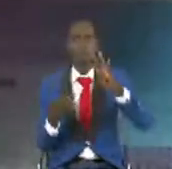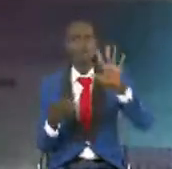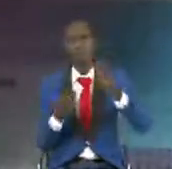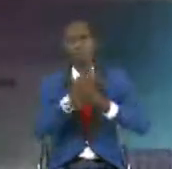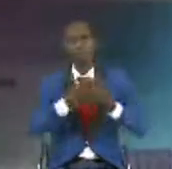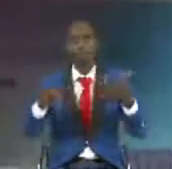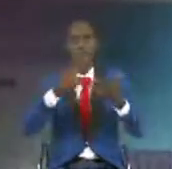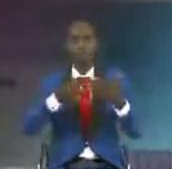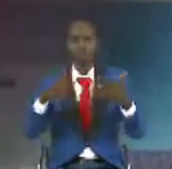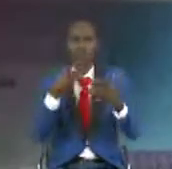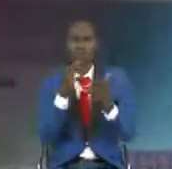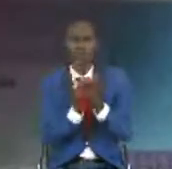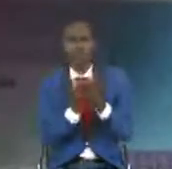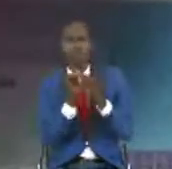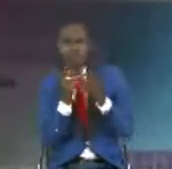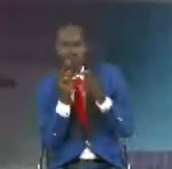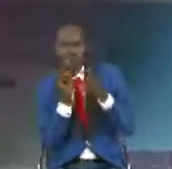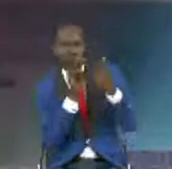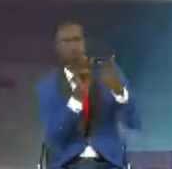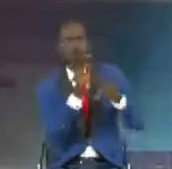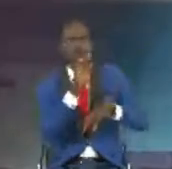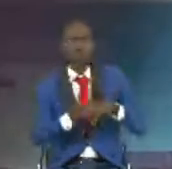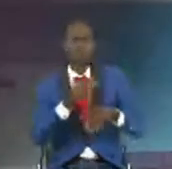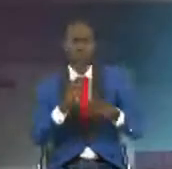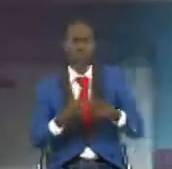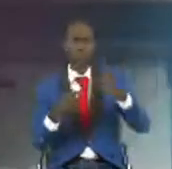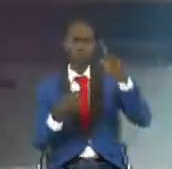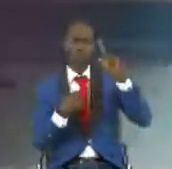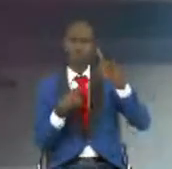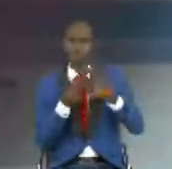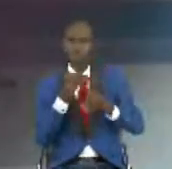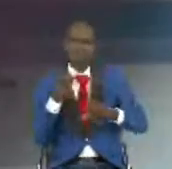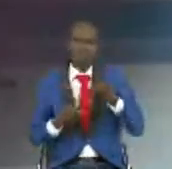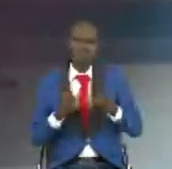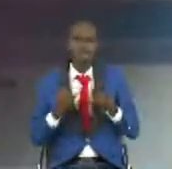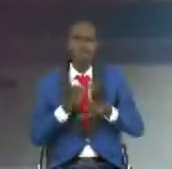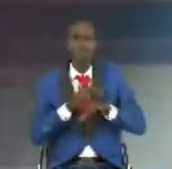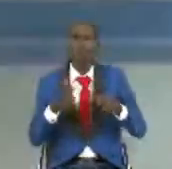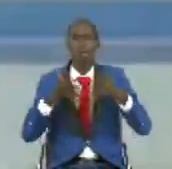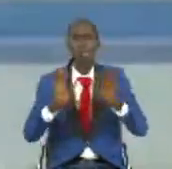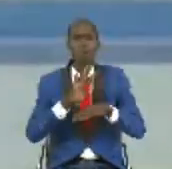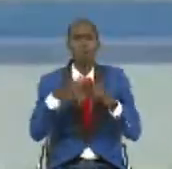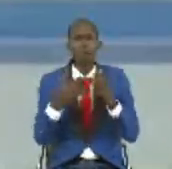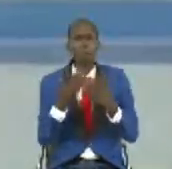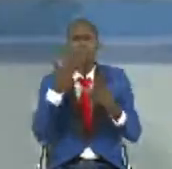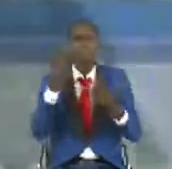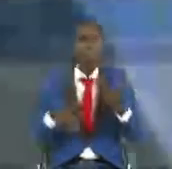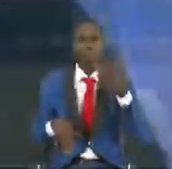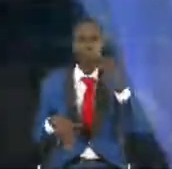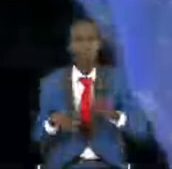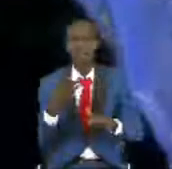45, 22. Tournez-vous vers moi. Il n'y a pas de doute. Ne laissez pas les mauvaises choses que tu as